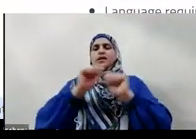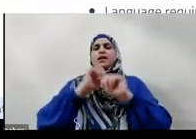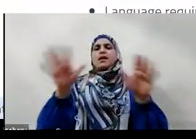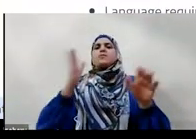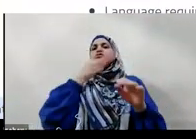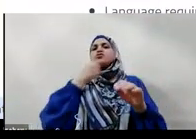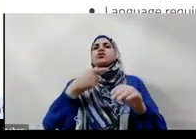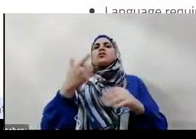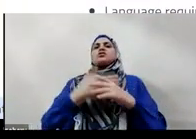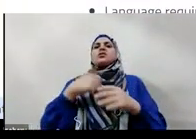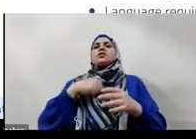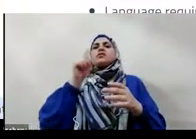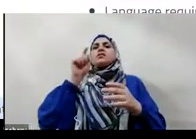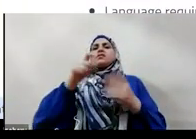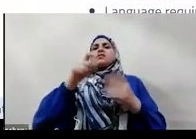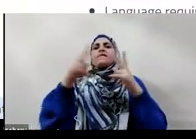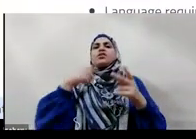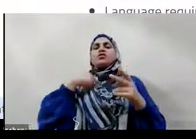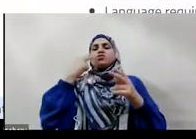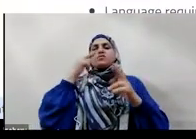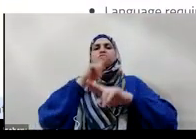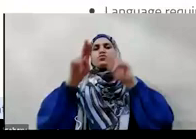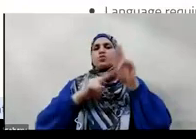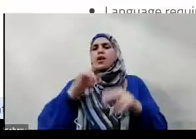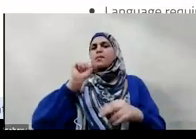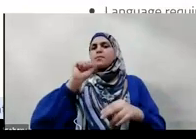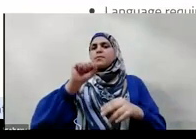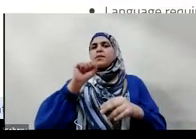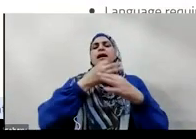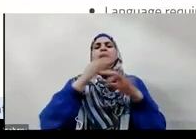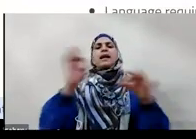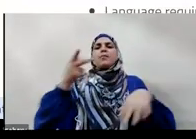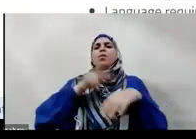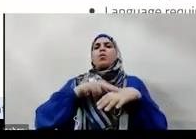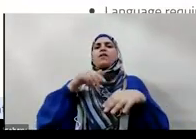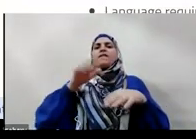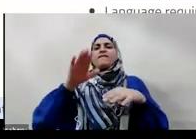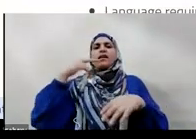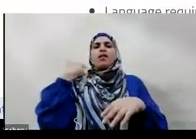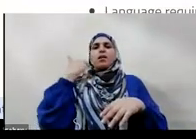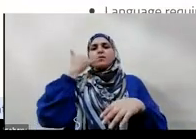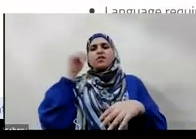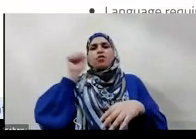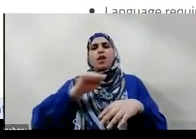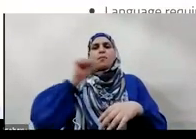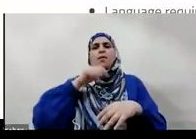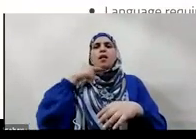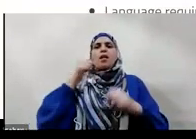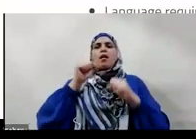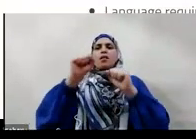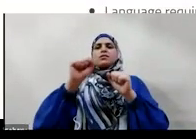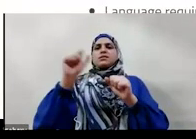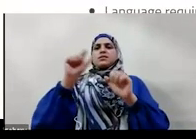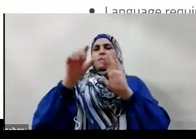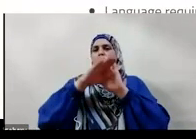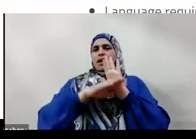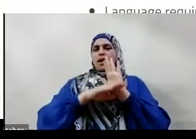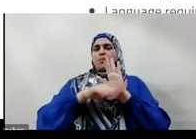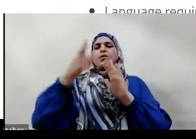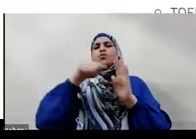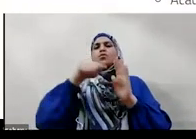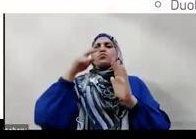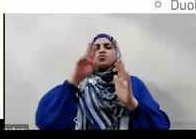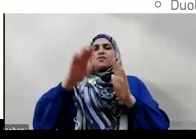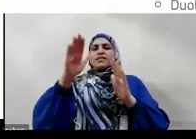هنقدر نستقبل فيها أسئلة حضراتكم، طبعا بجانب التليفون والإيميل الخاص بالبرنامج، واللي هتقدروا تلاقوها تحت